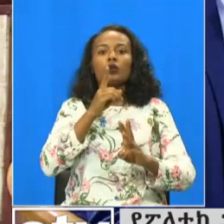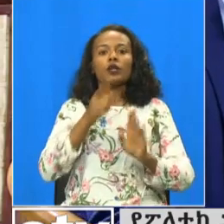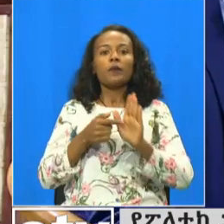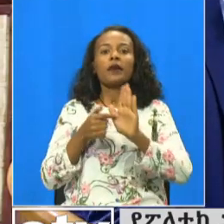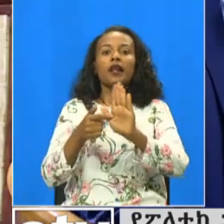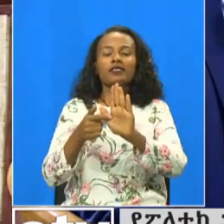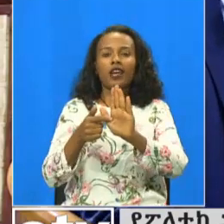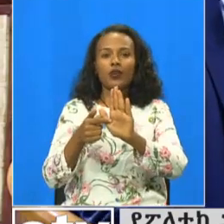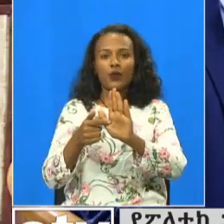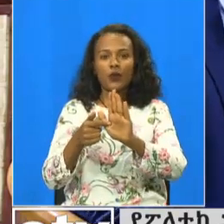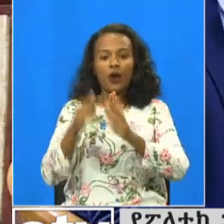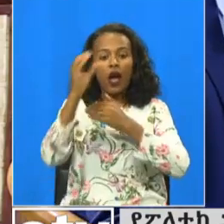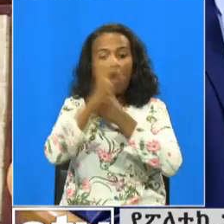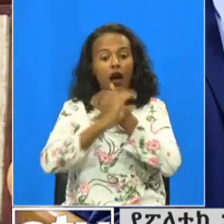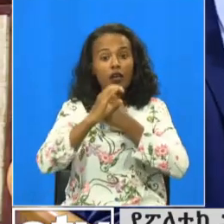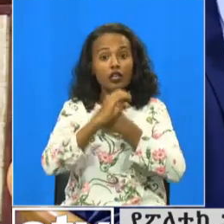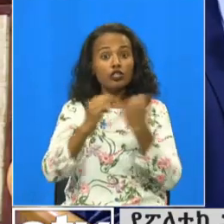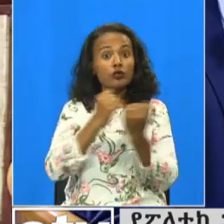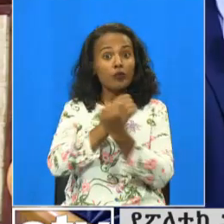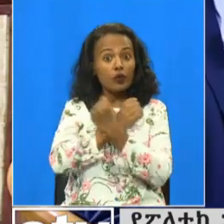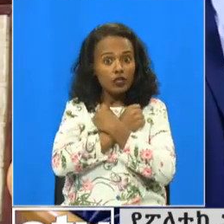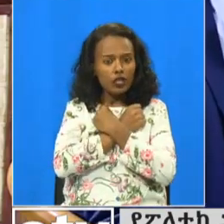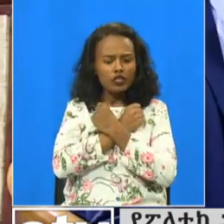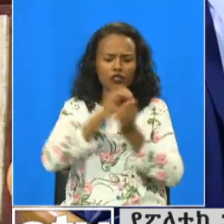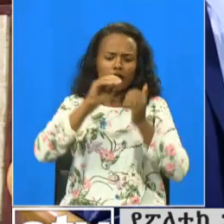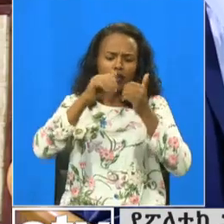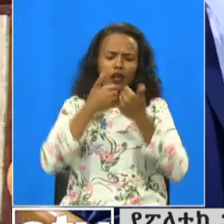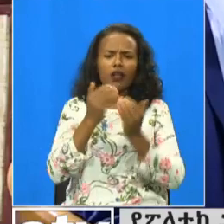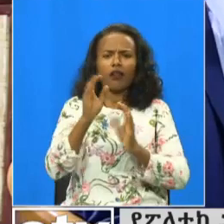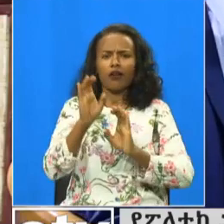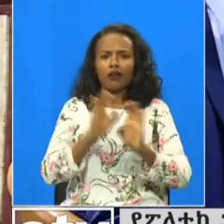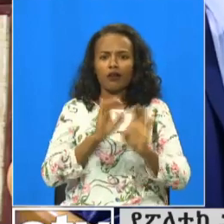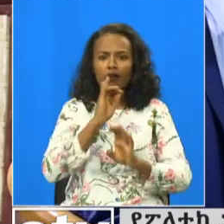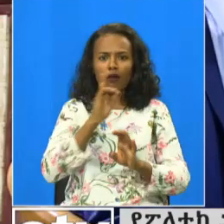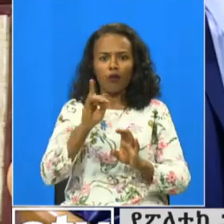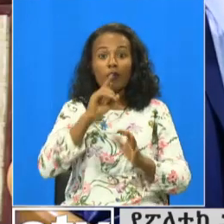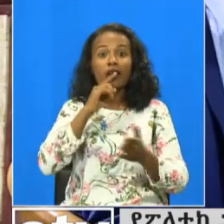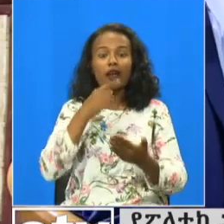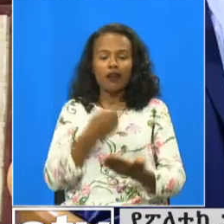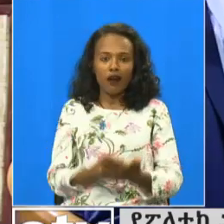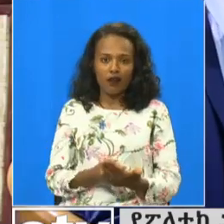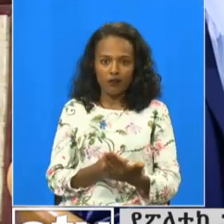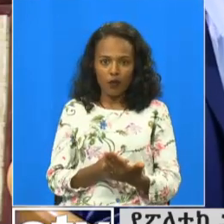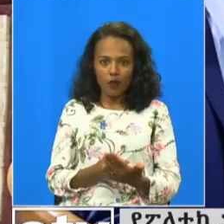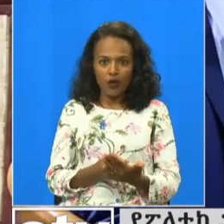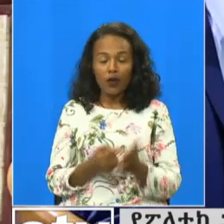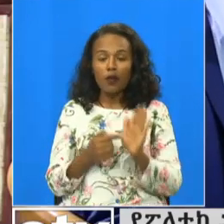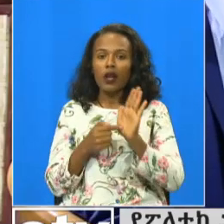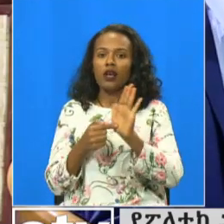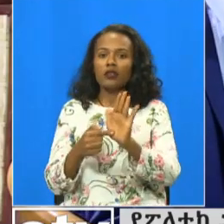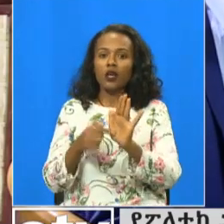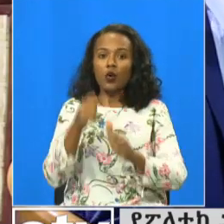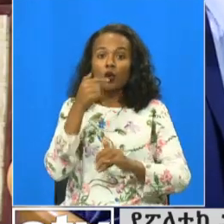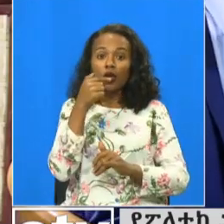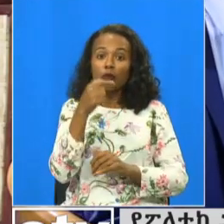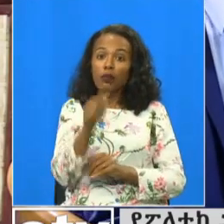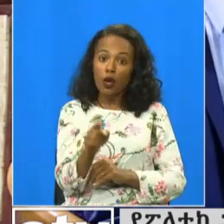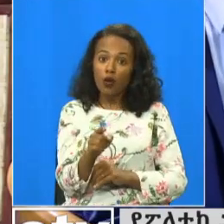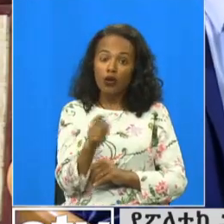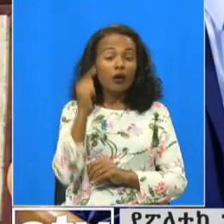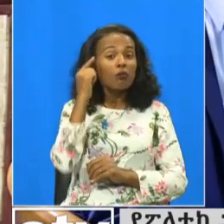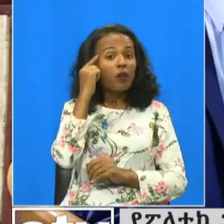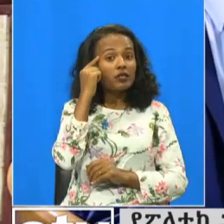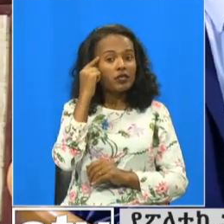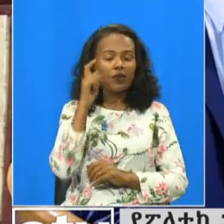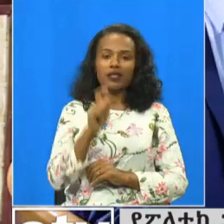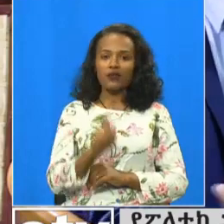ምናሳየው? አገራችንን መውደዳችንን እንዴት አድርገን ነው ምናረጋግጠው ምናሳየው የሚለውንም ማሰብ